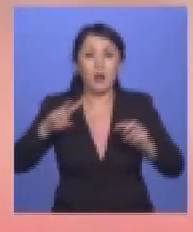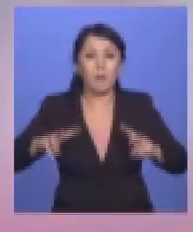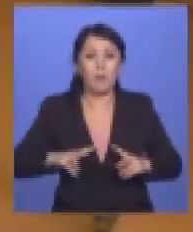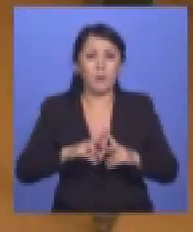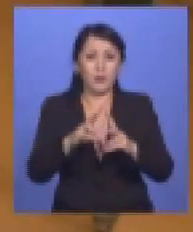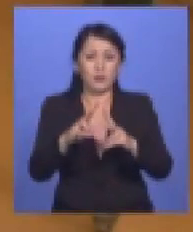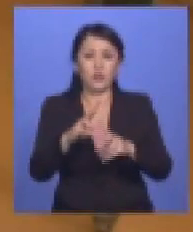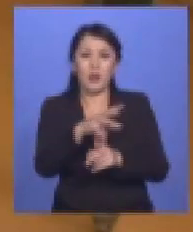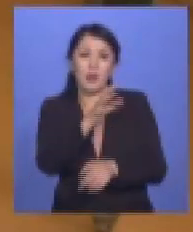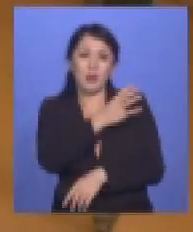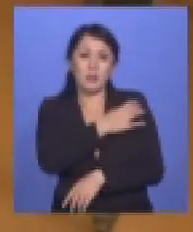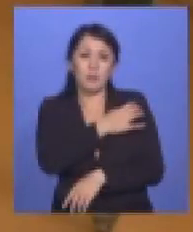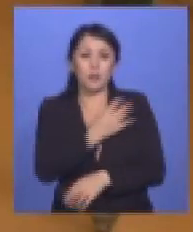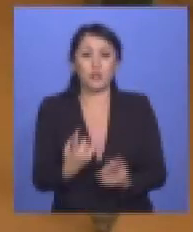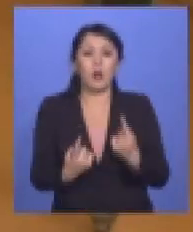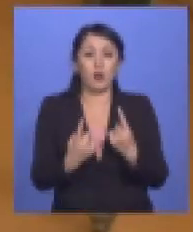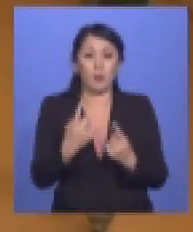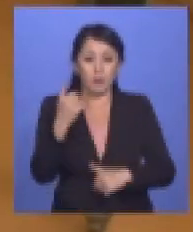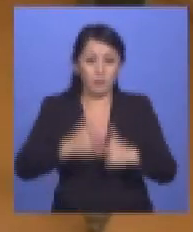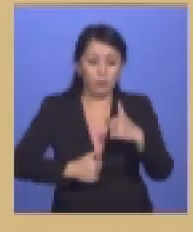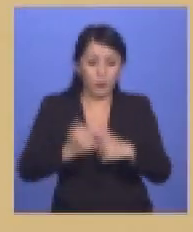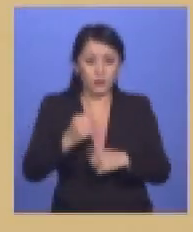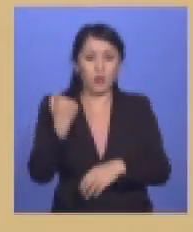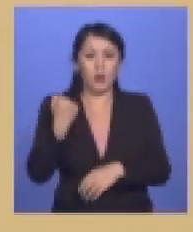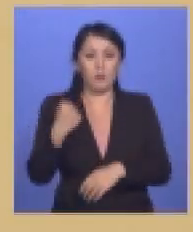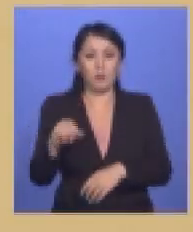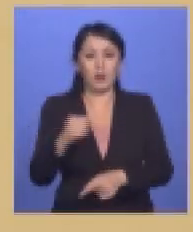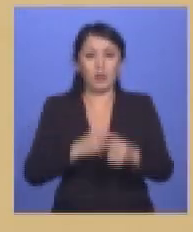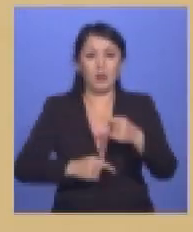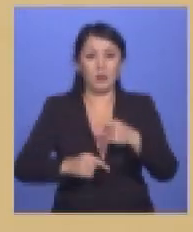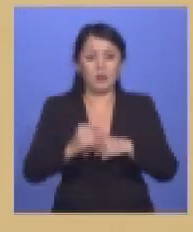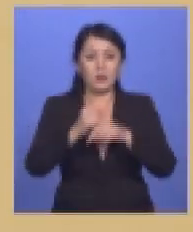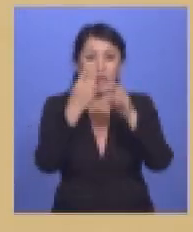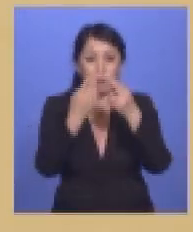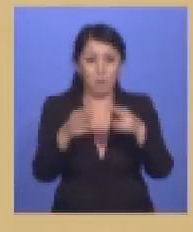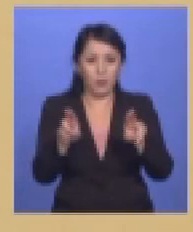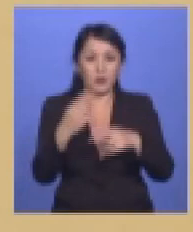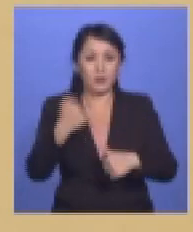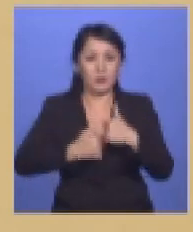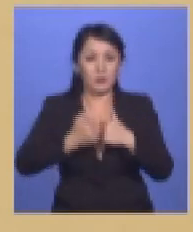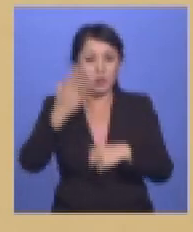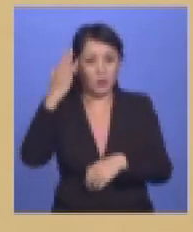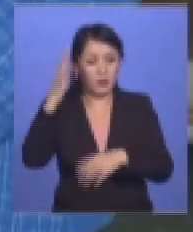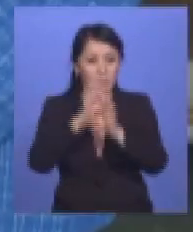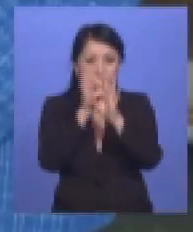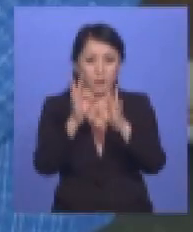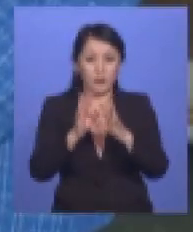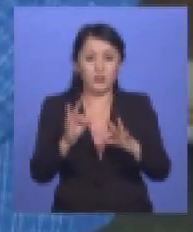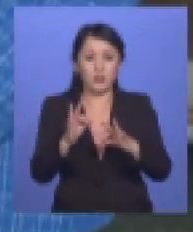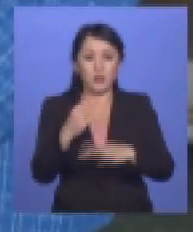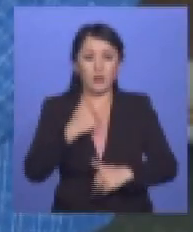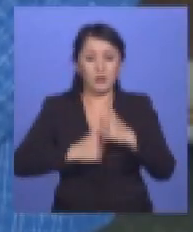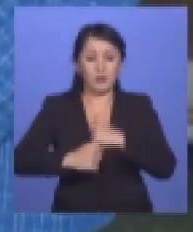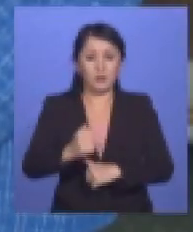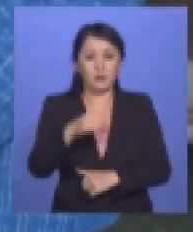Омбы, Санкт-Петербургте өткен ірі фестивальдерге қатысып, жүлделі орындарды иеленген. Ал музыкалық байқауларға талантты өнерпазды вокалдан беретін ұстазы